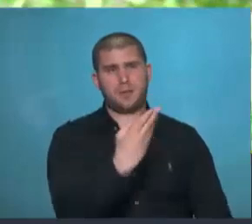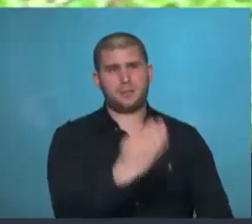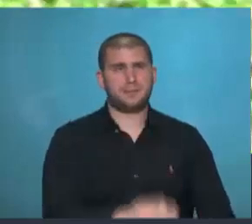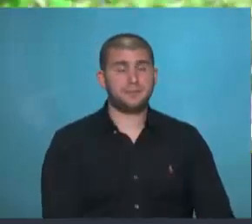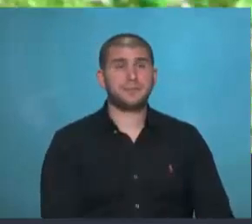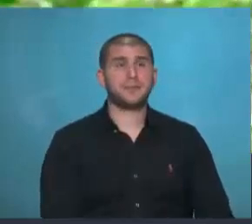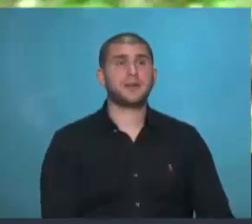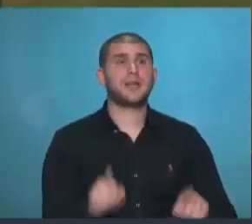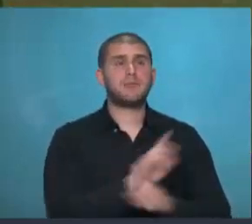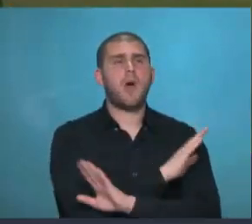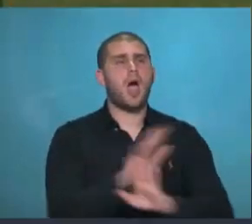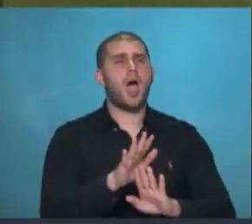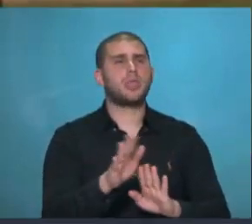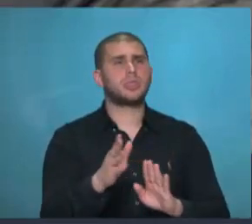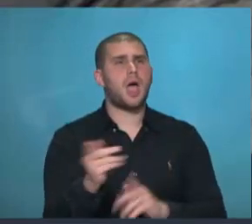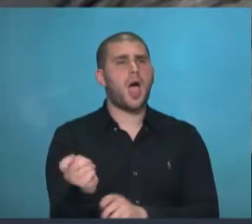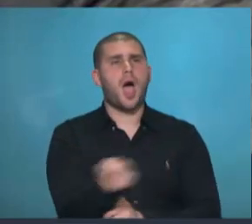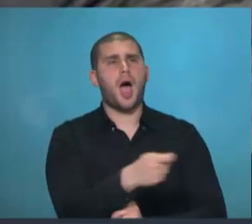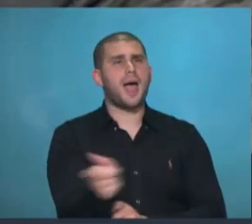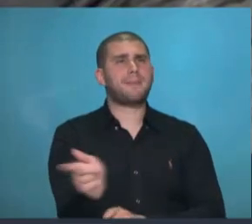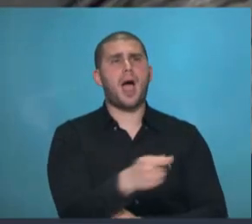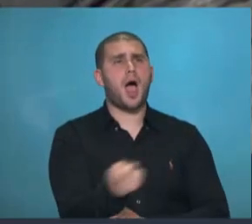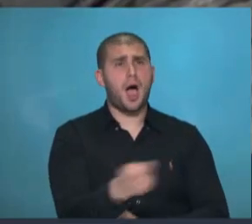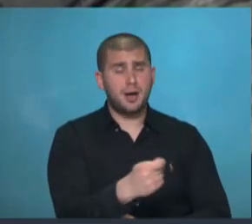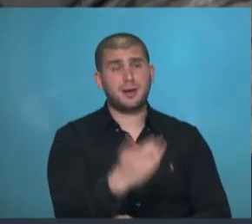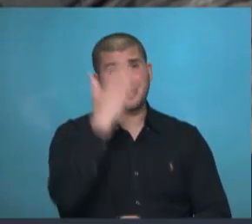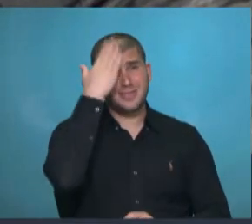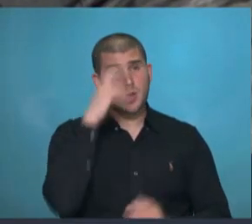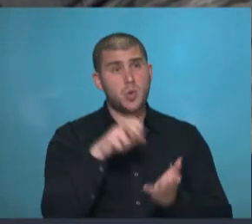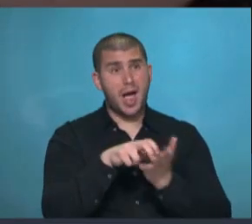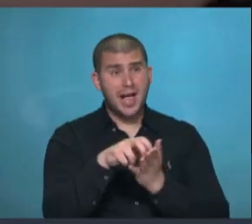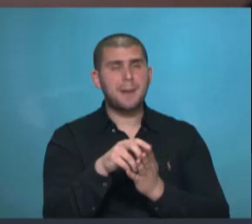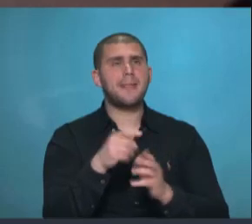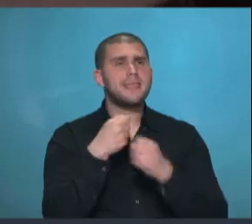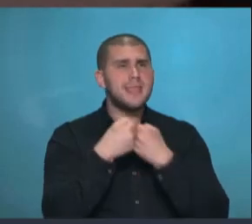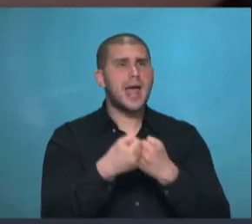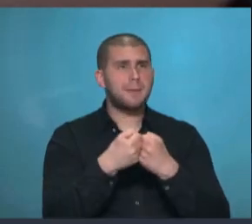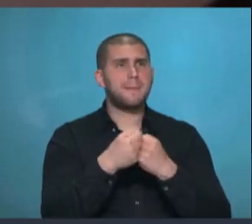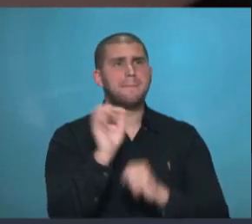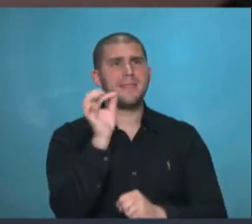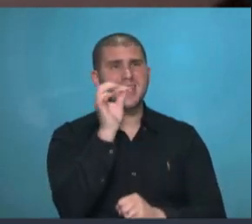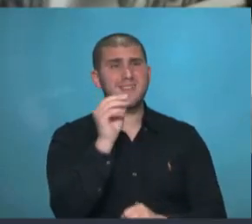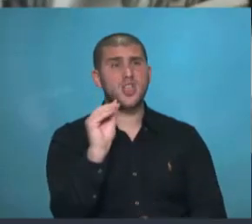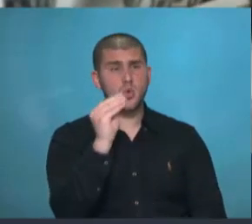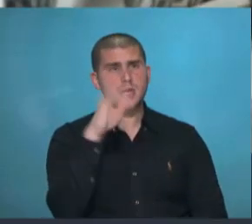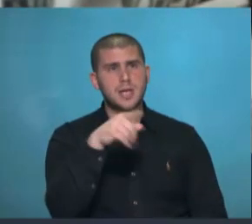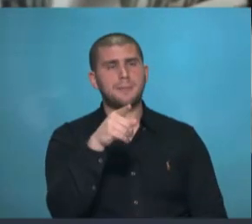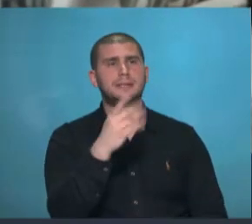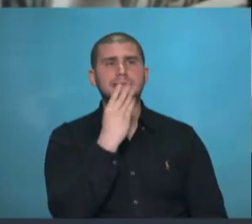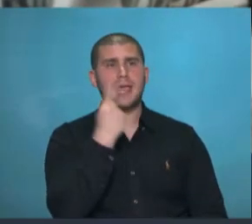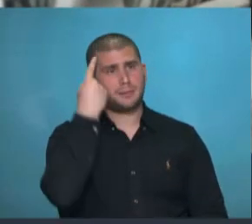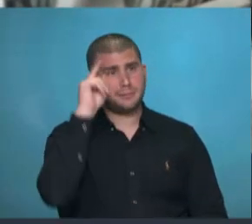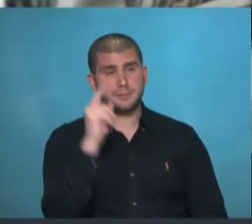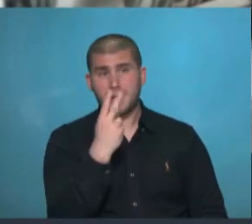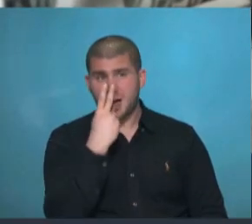חסל סדר חומרי הדברה, הכירו את החרקים שנלחמים בנגיפי התות, גם הם כחול לבן. שופת,